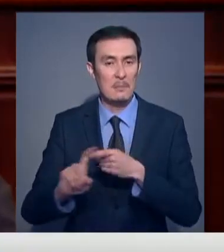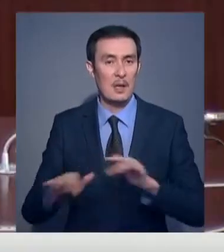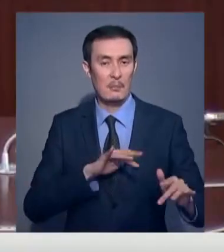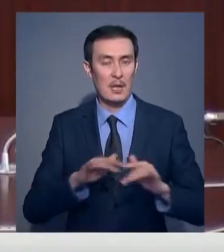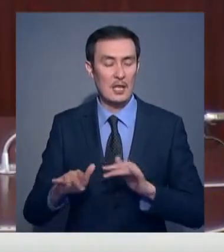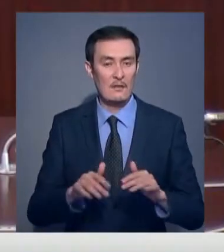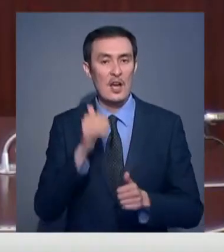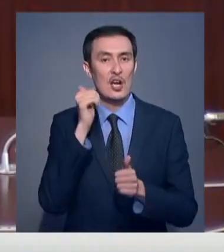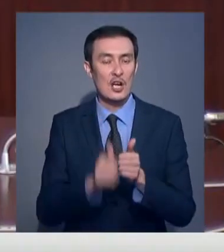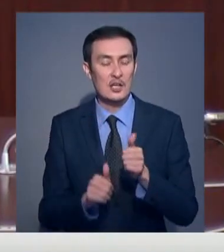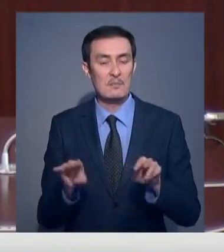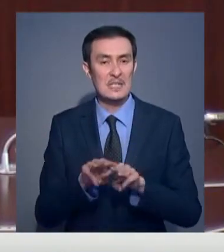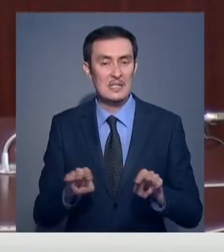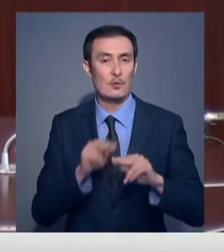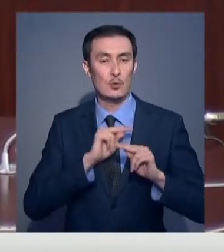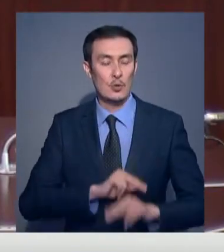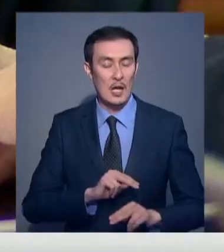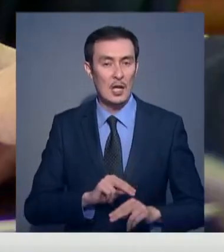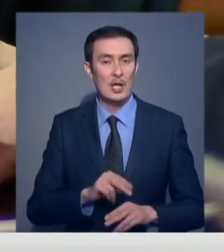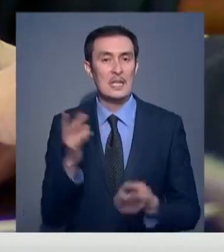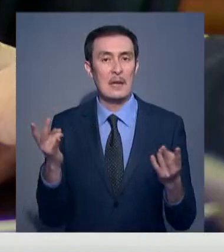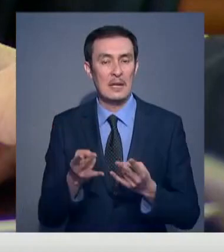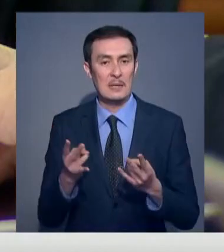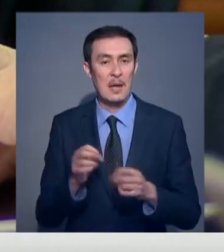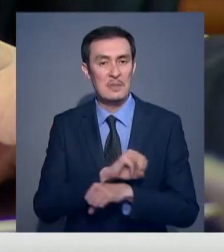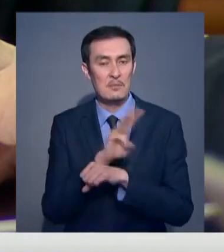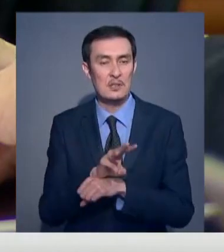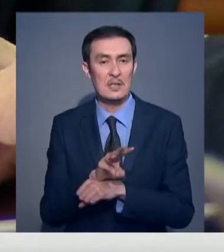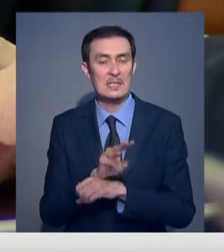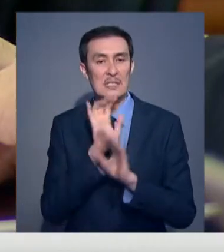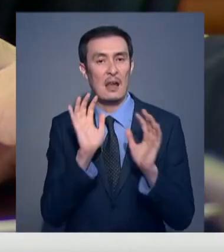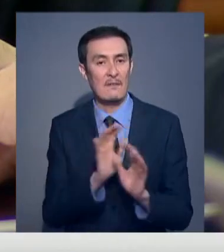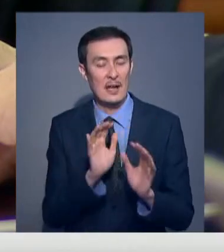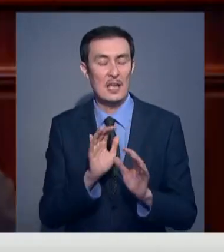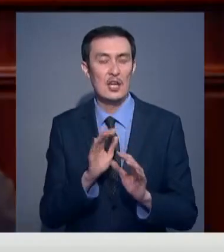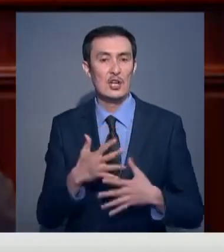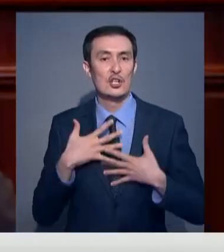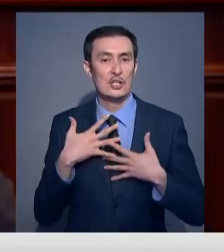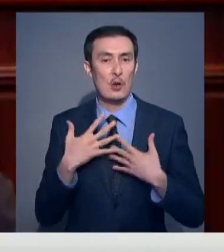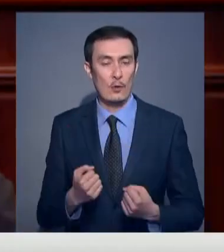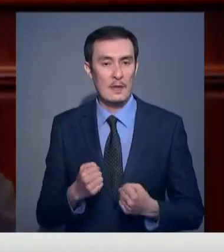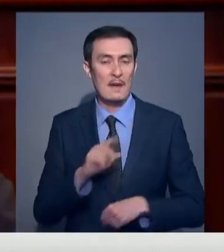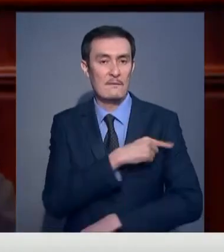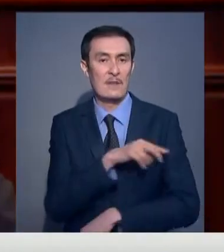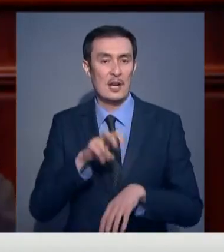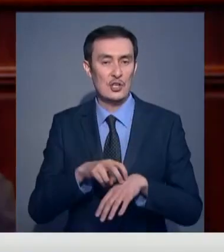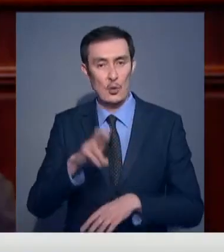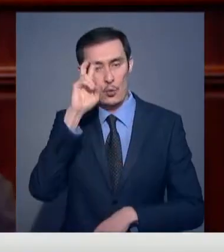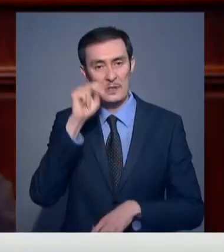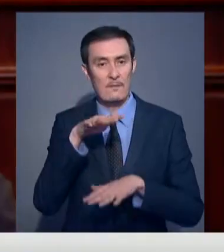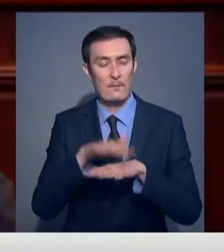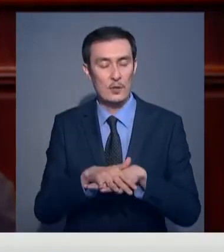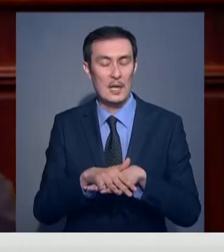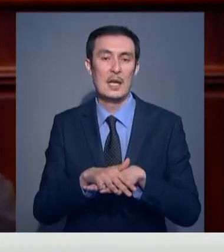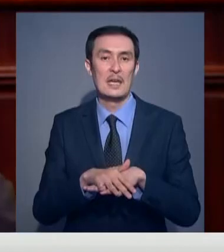мероприятиях. Также Министерству труда необходимо обеспечить страхование здоровья и жизни медработников. За счет Госфонда социального